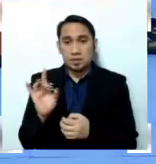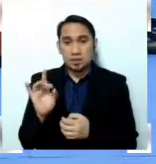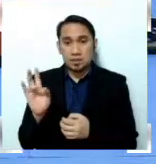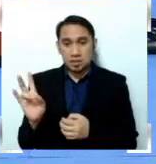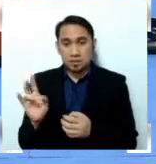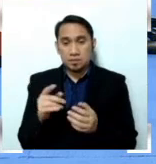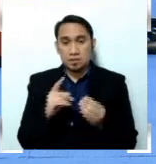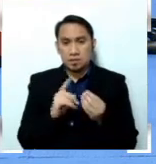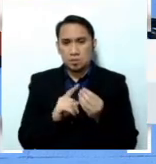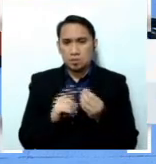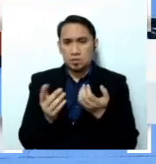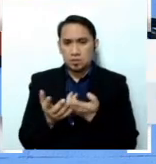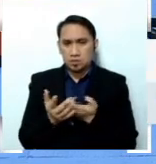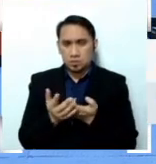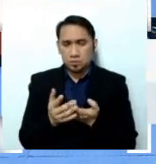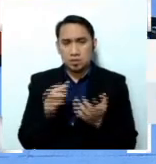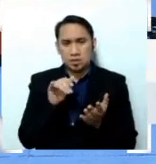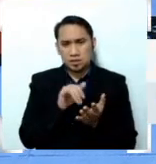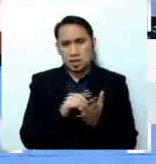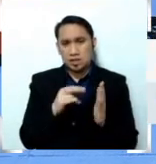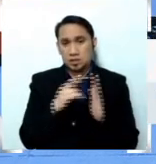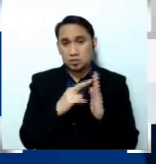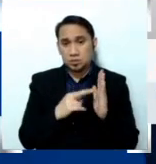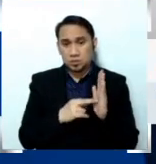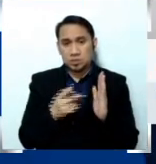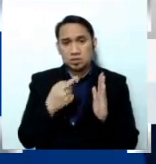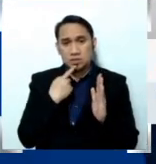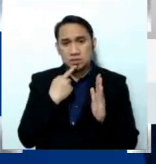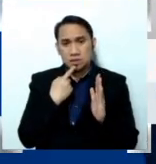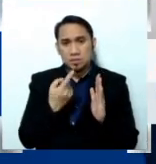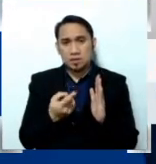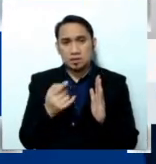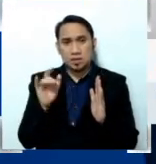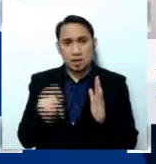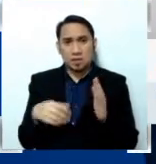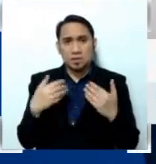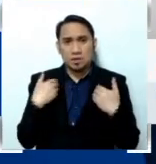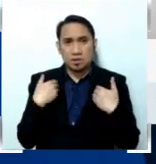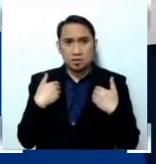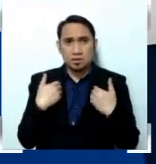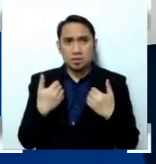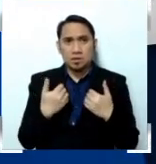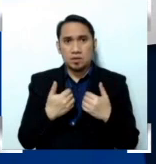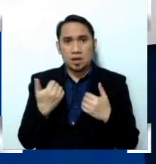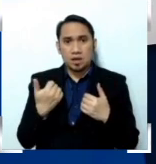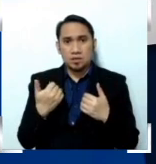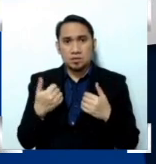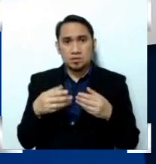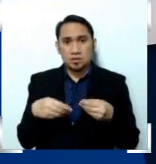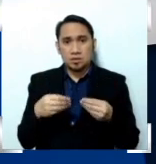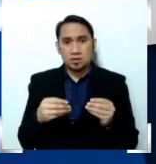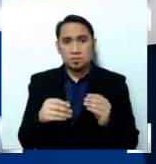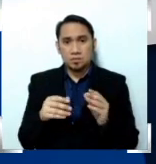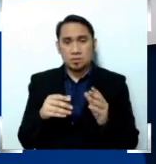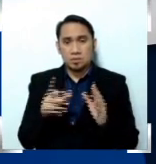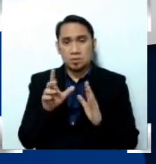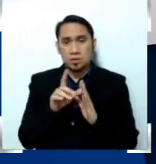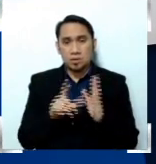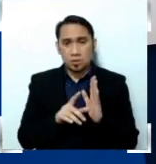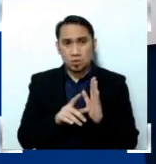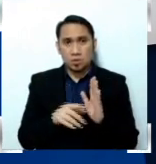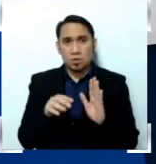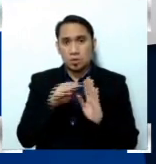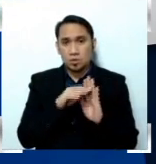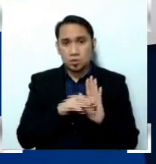sa resolution of both houses 2, lalagyan ng katagang unless otherwise provided by law ang mga probisyong naglilimita